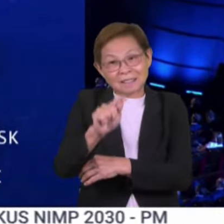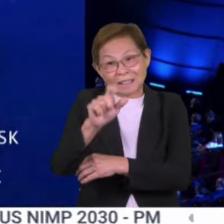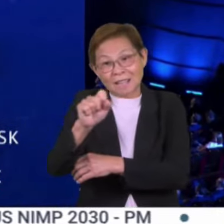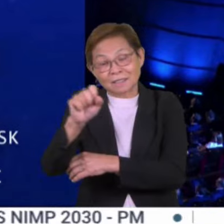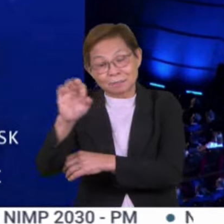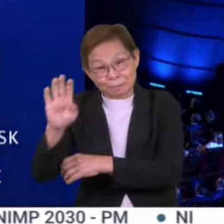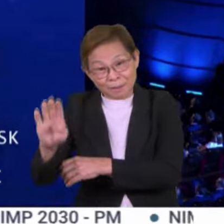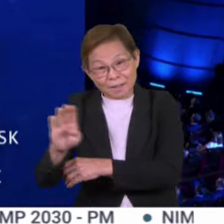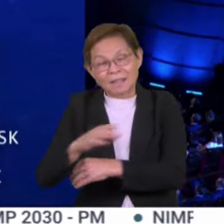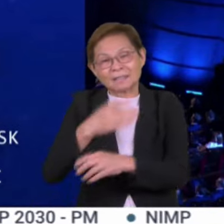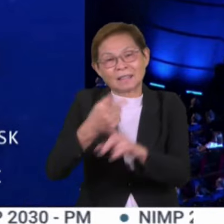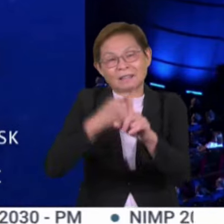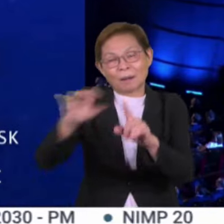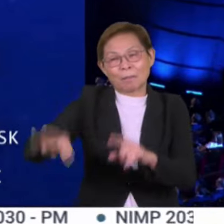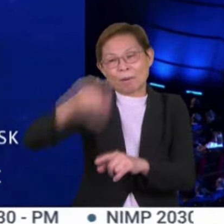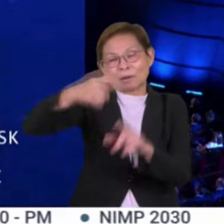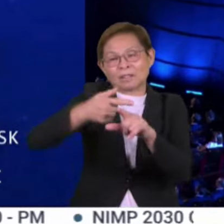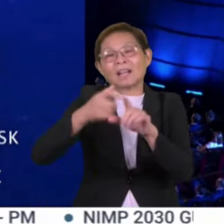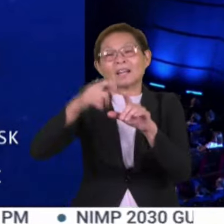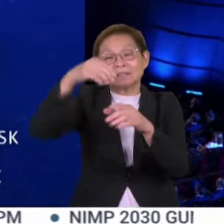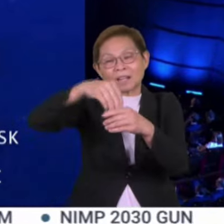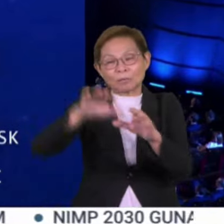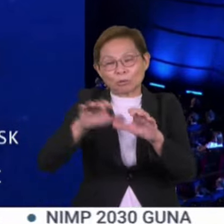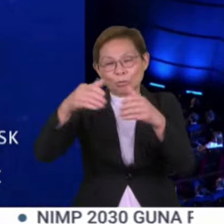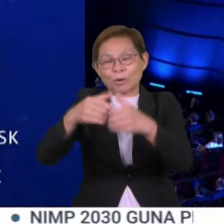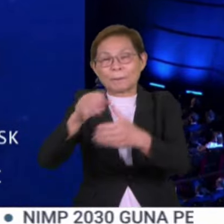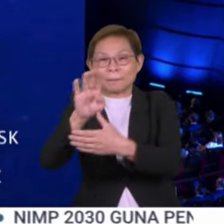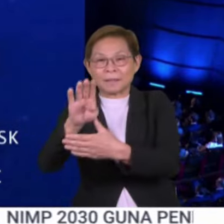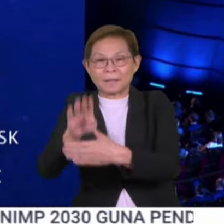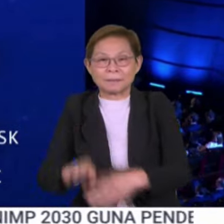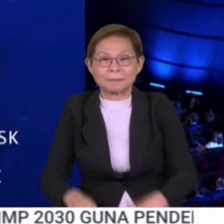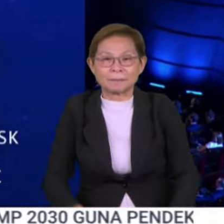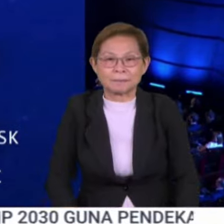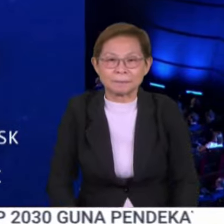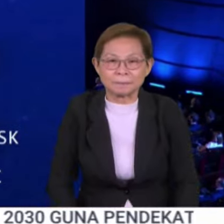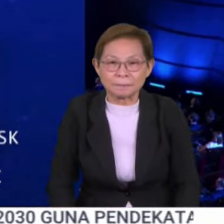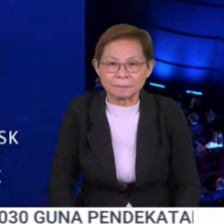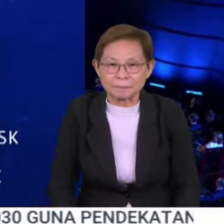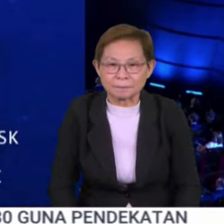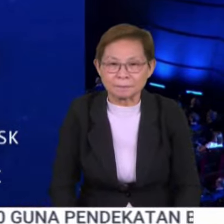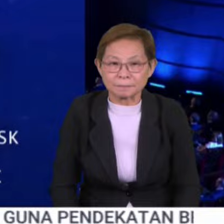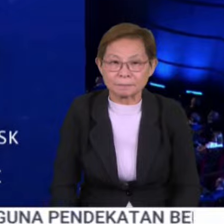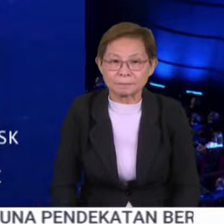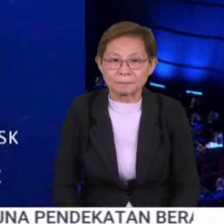dari Prancis dalam kumpulan B IC Milan